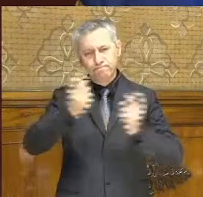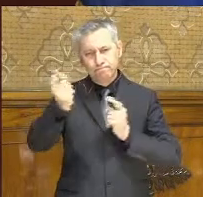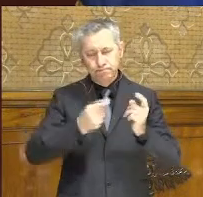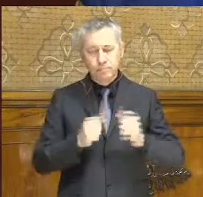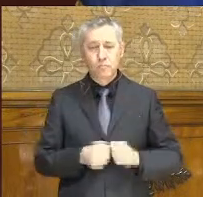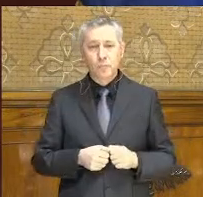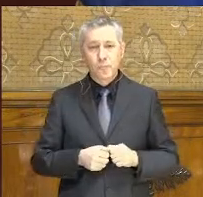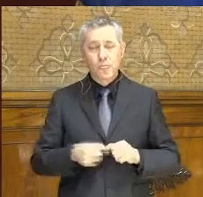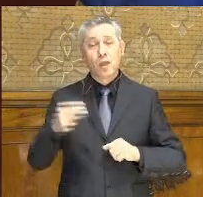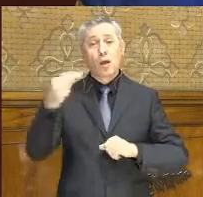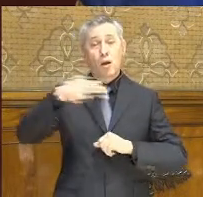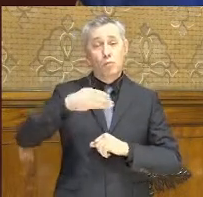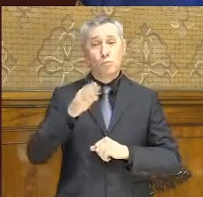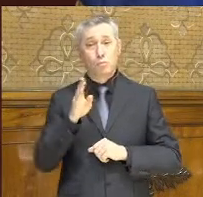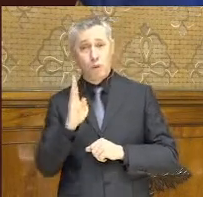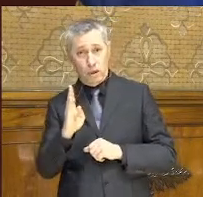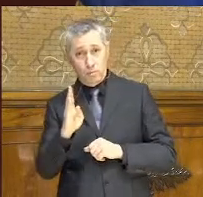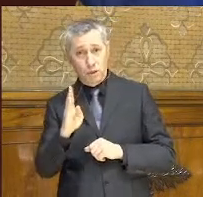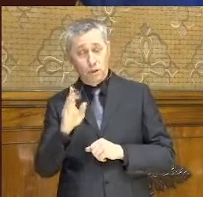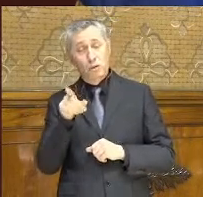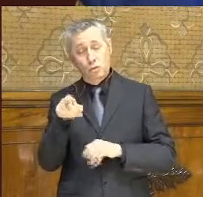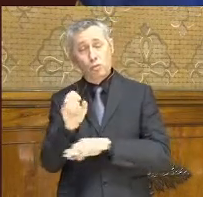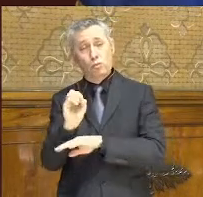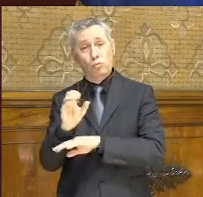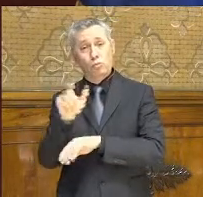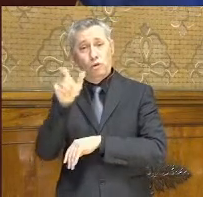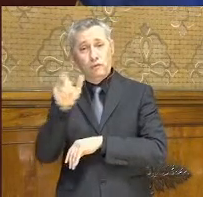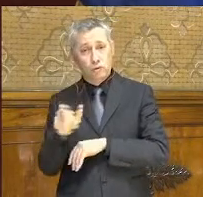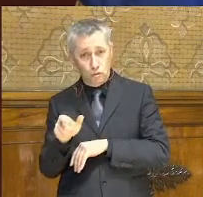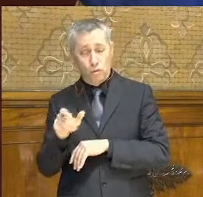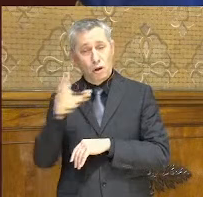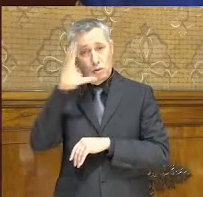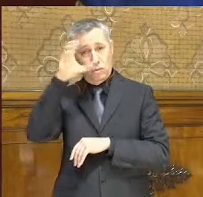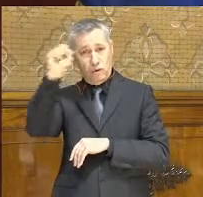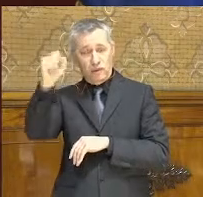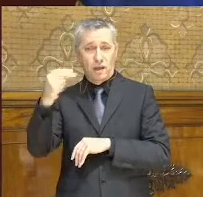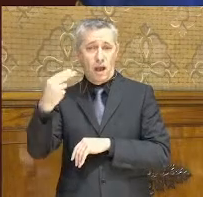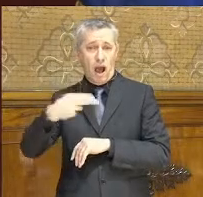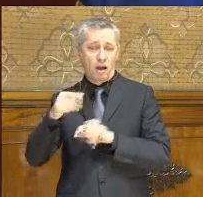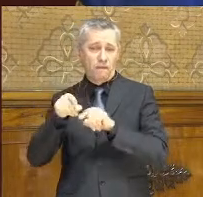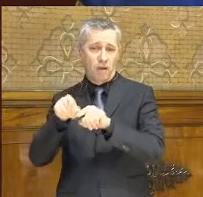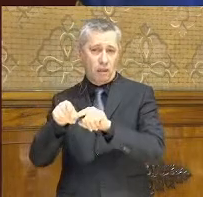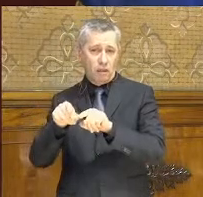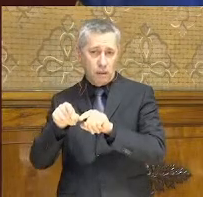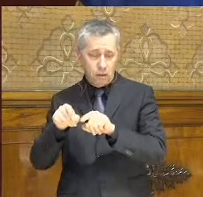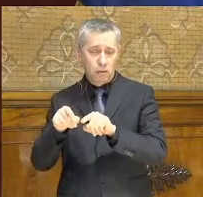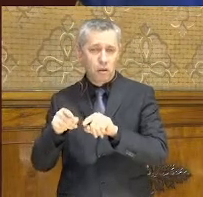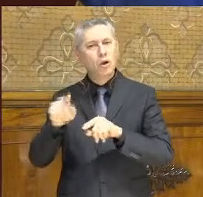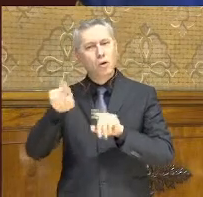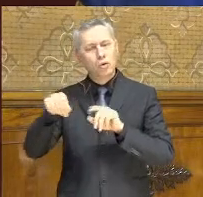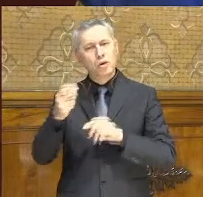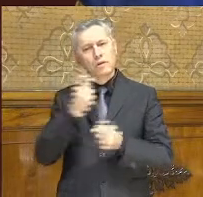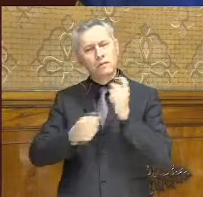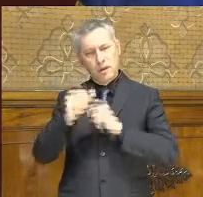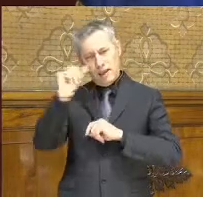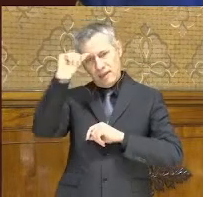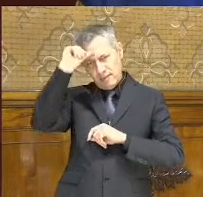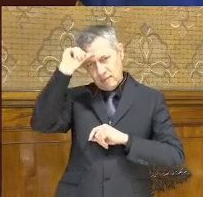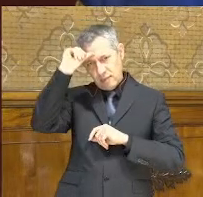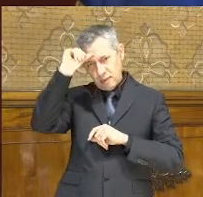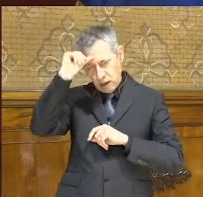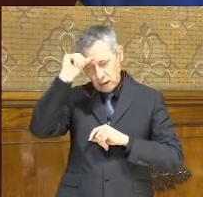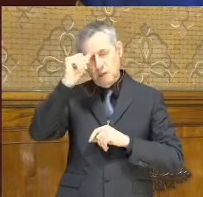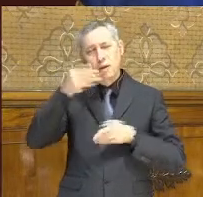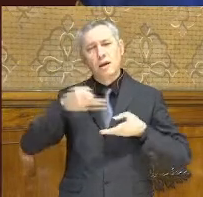Anne Rutherberg Professor of the Humanities all'Università di Harvard. Indiano di origini parsi, è nato